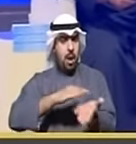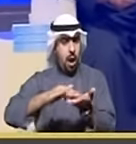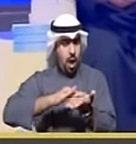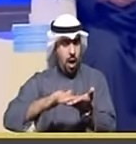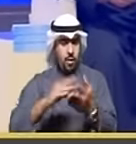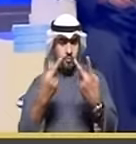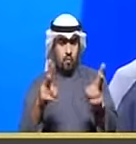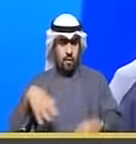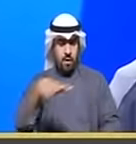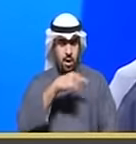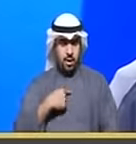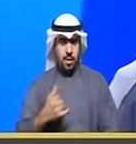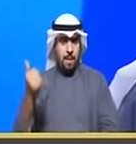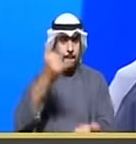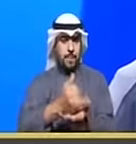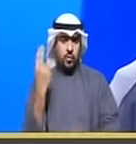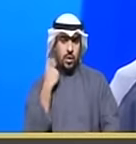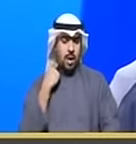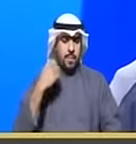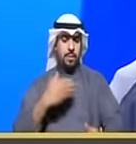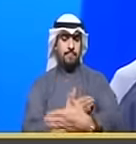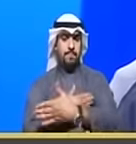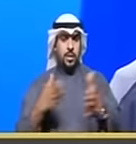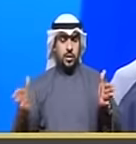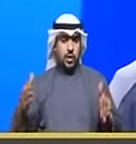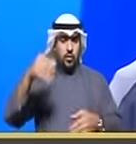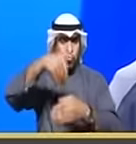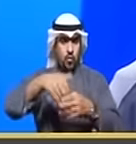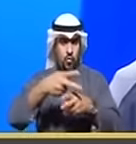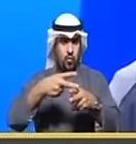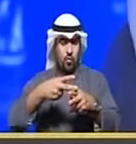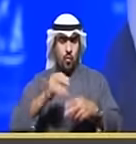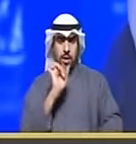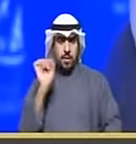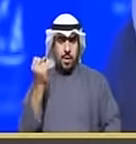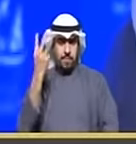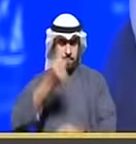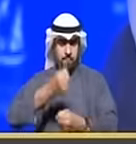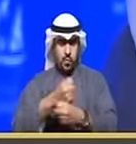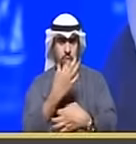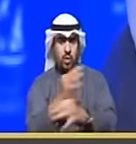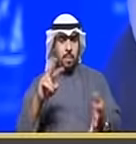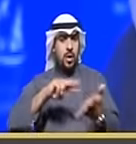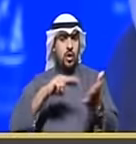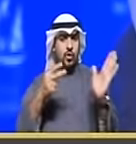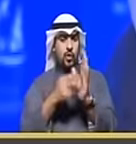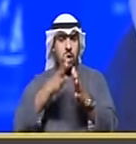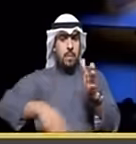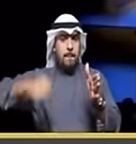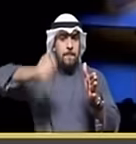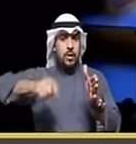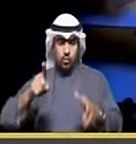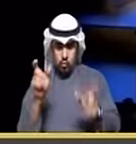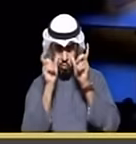المش وليس هي مسؤوليه فقط الصندوق الكويتي للمشاريع الصغيره المتوسطه هي مسؤوليه جميع الاجراءات ومجلس الامه وتحسين بيده